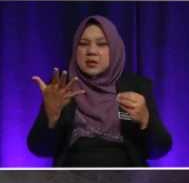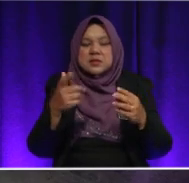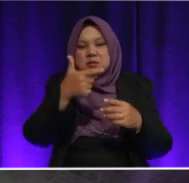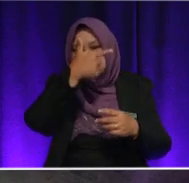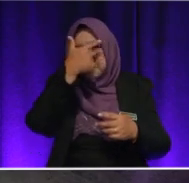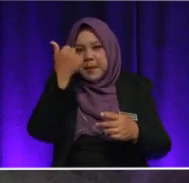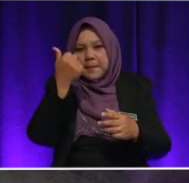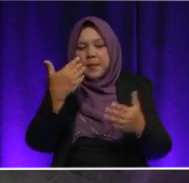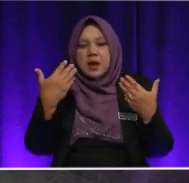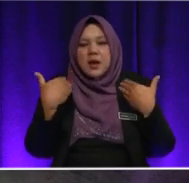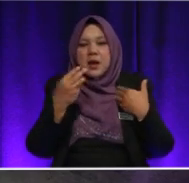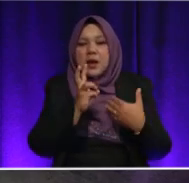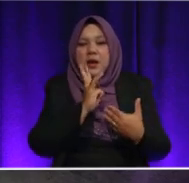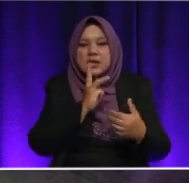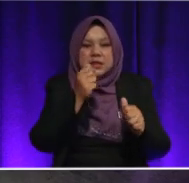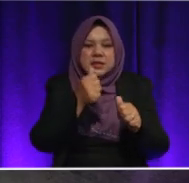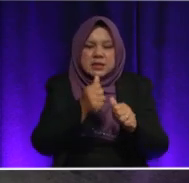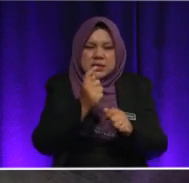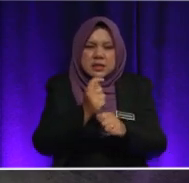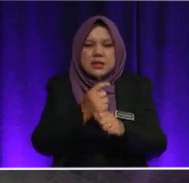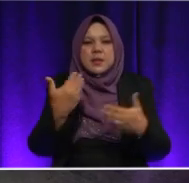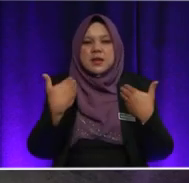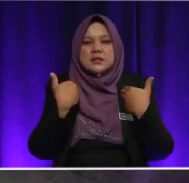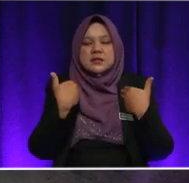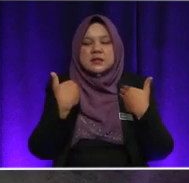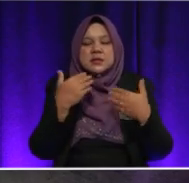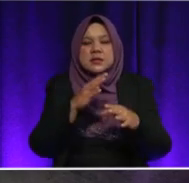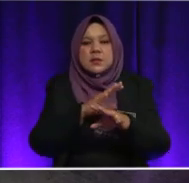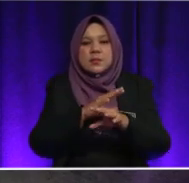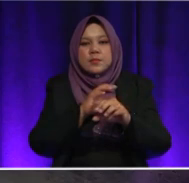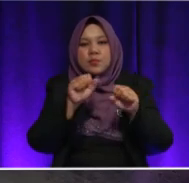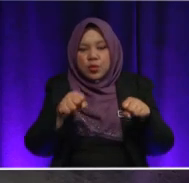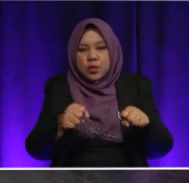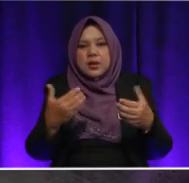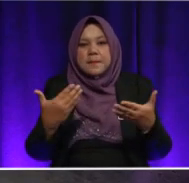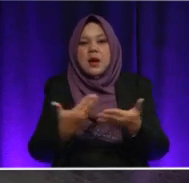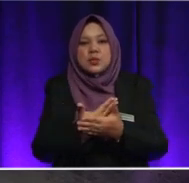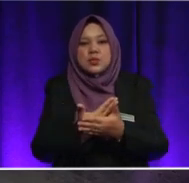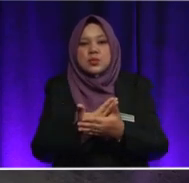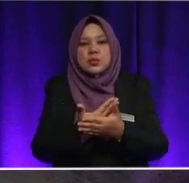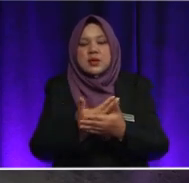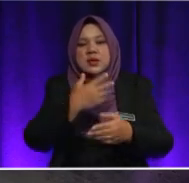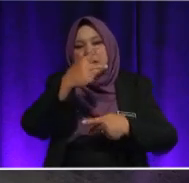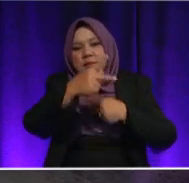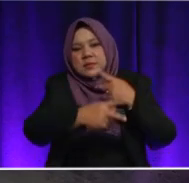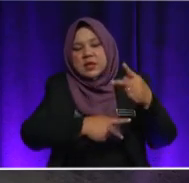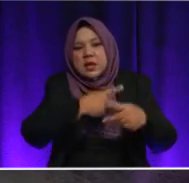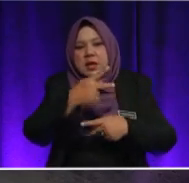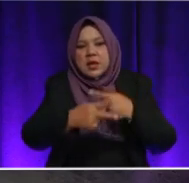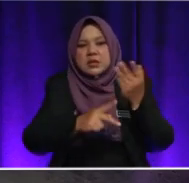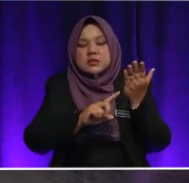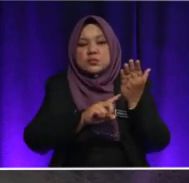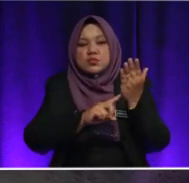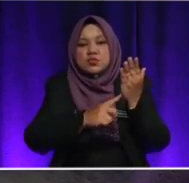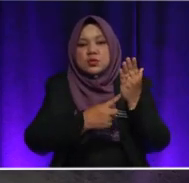adalah sumber tenaga boleh terbaru dia dalam kitaran semula jadi kita minum Kita